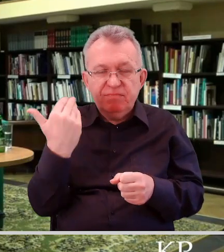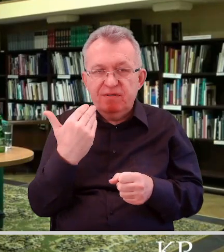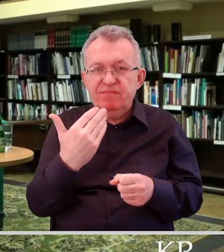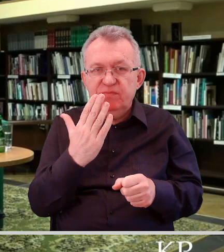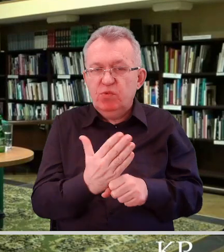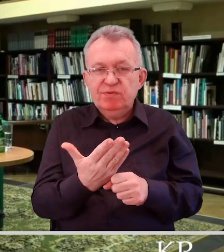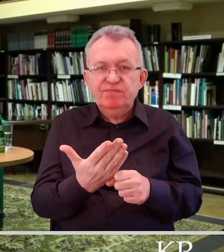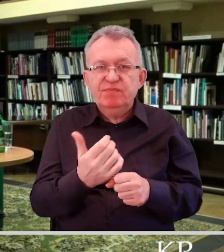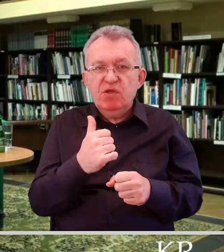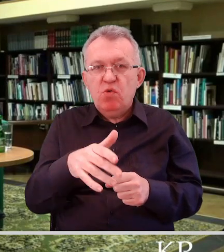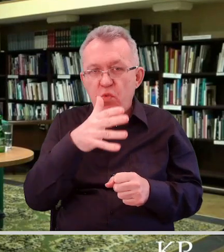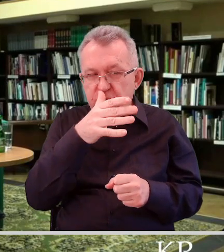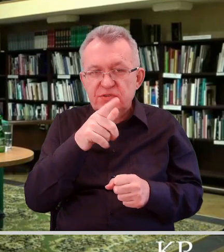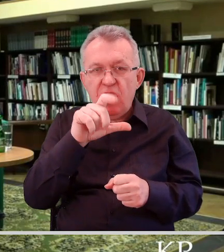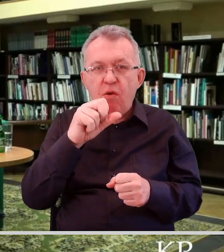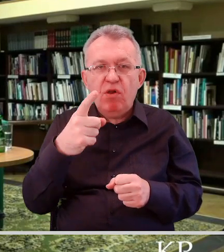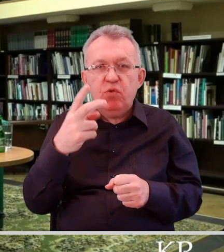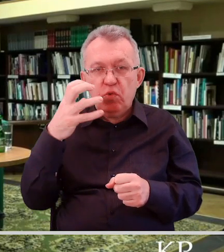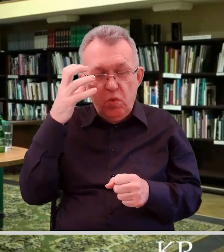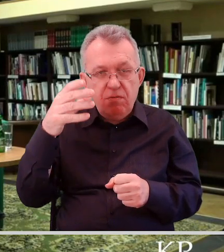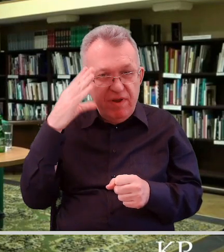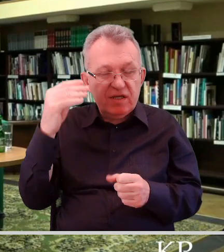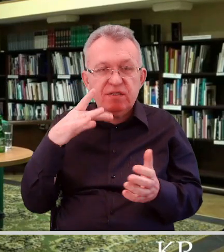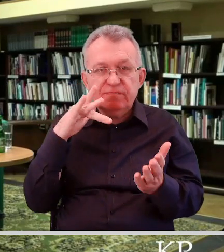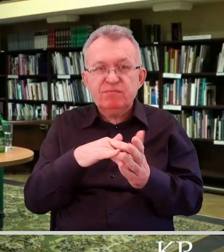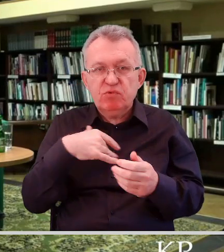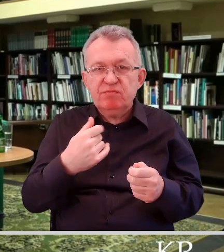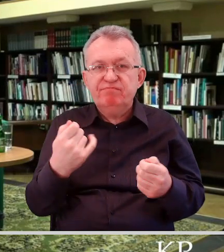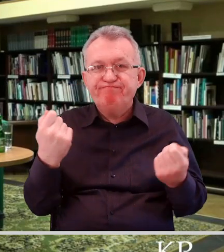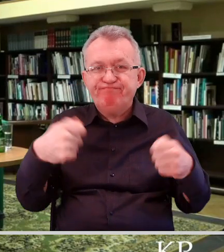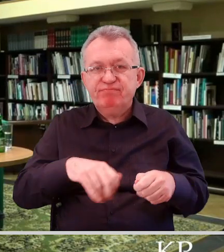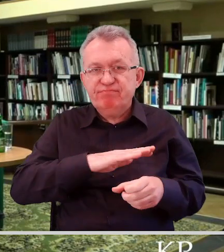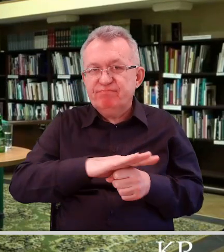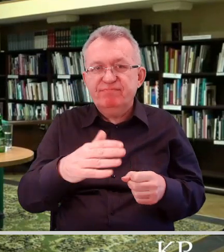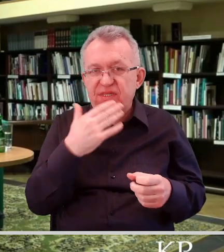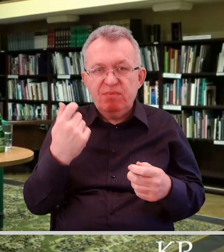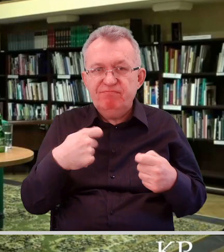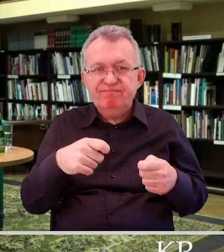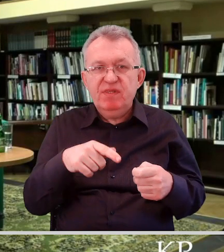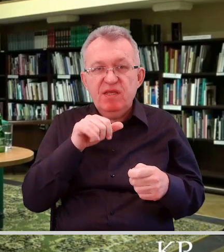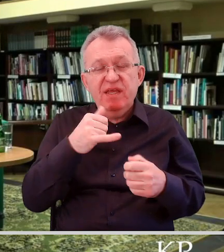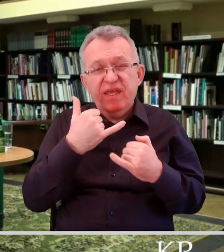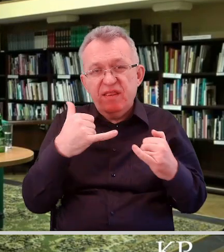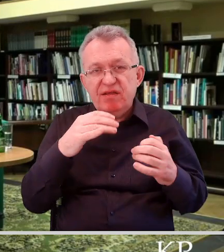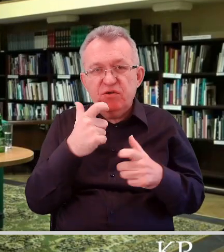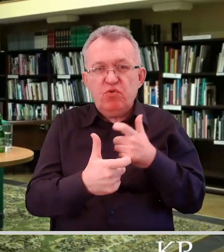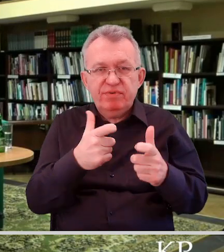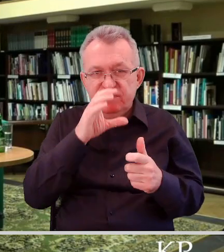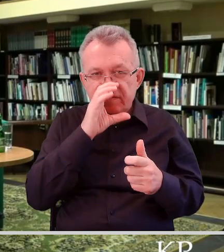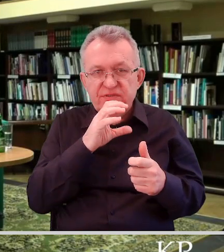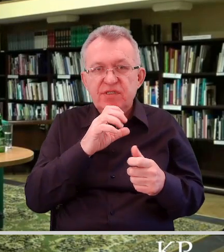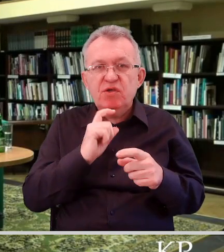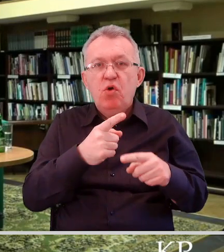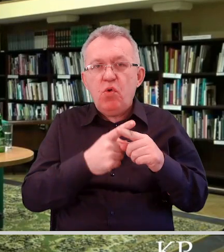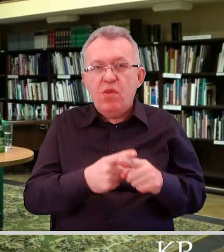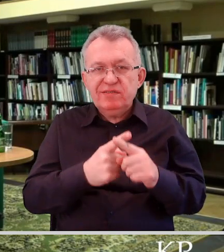właśnie Łobuz Leopold II, król Belgów, zamurował. On oczywiście ma na sumieniu też inne rzeczy, a zwłaszcza